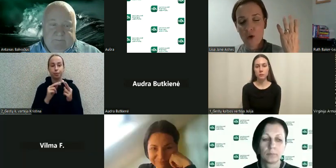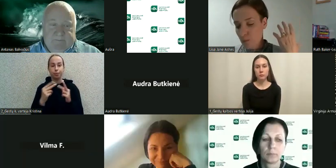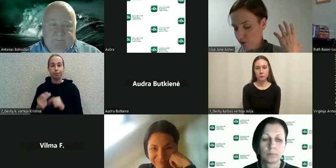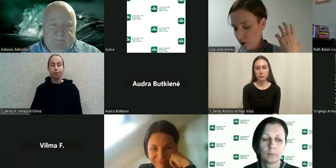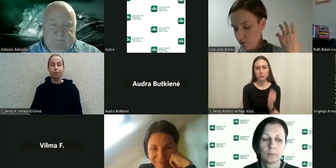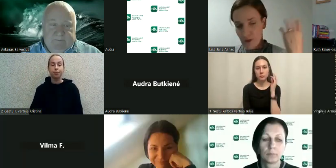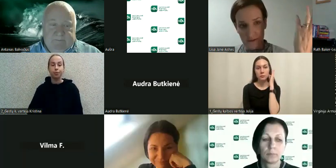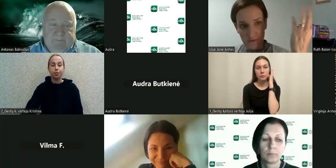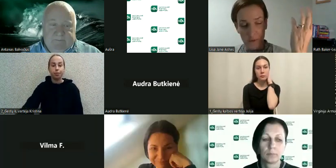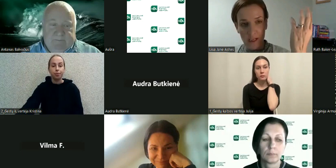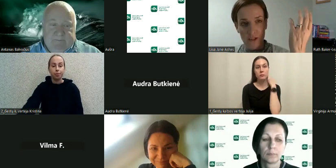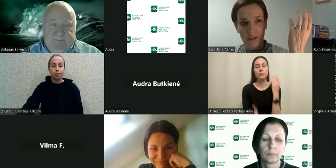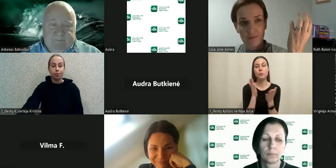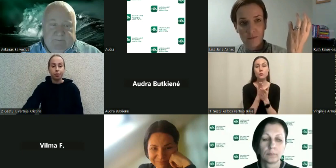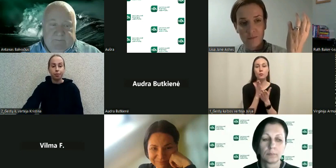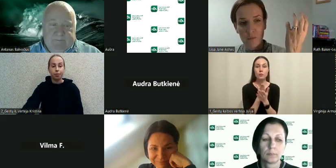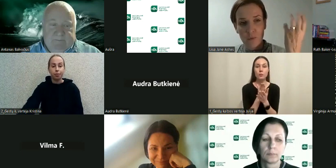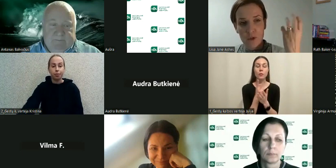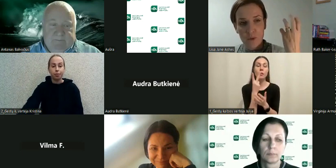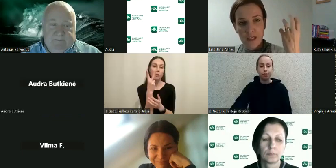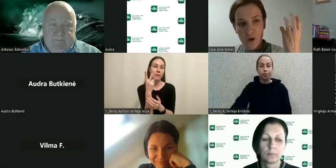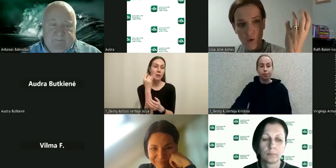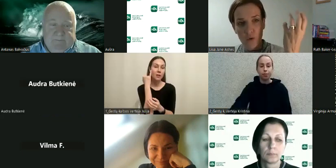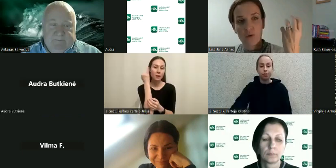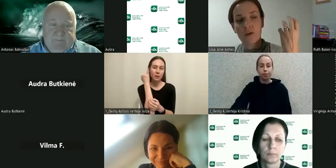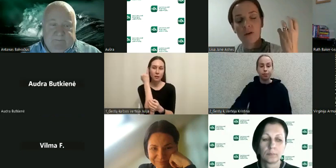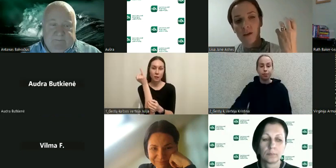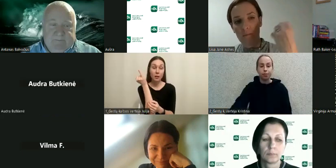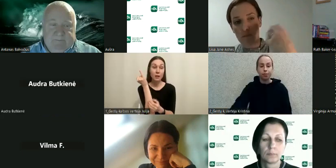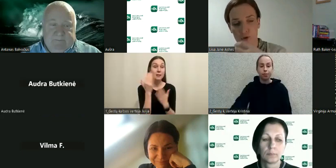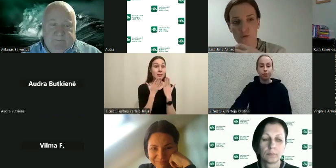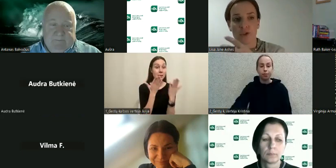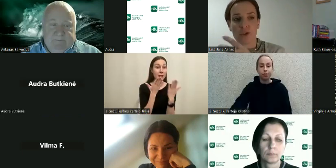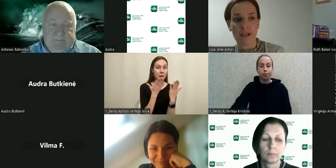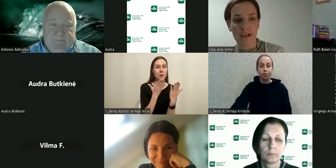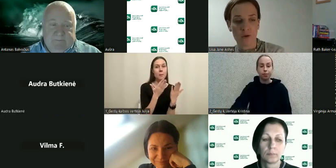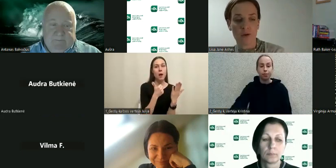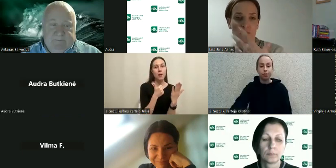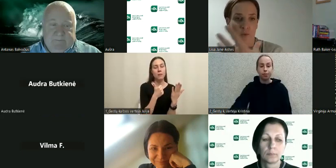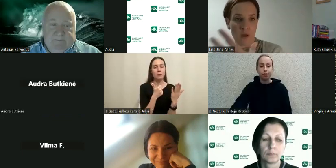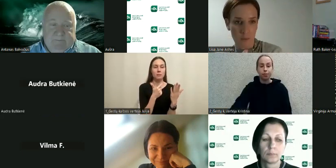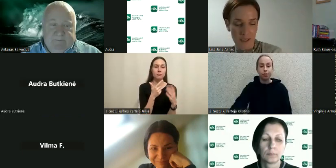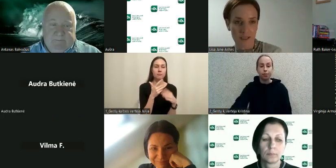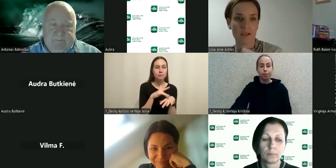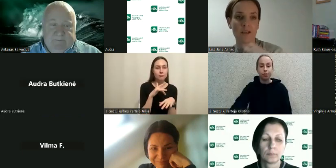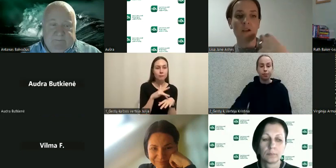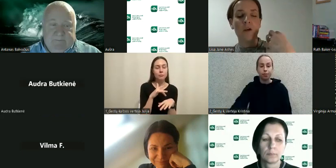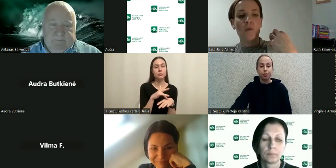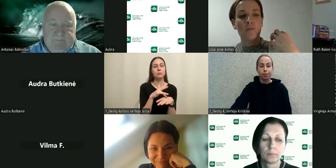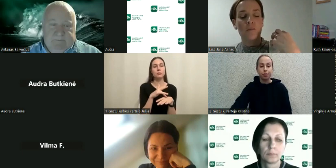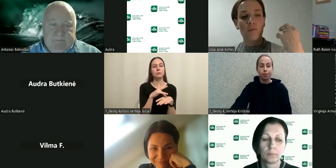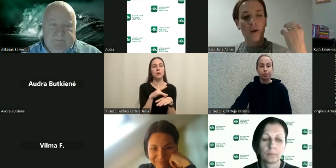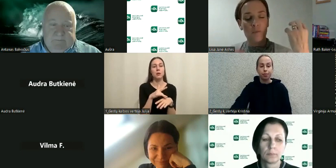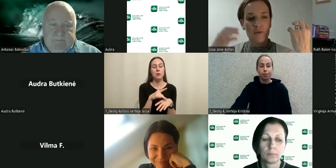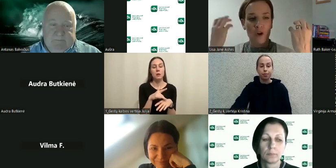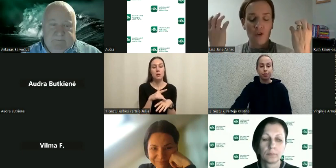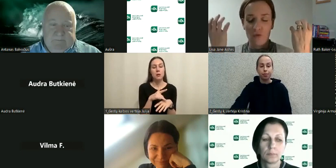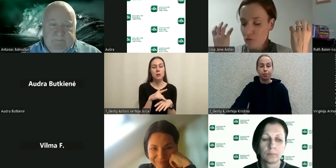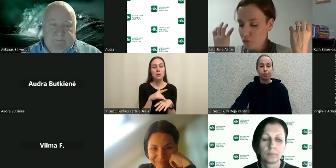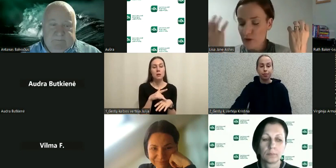taip, yra dvi tokios atskiras idėjas, kad skaitimas yra malonumai, kas mūsų žiniomis tikrai